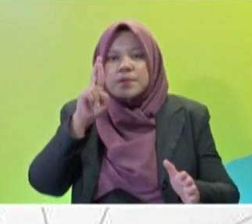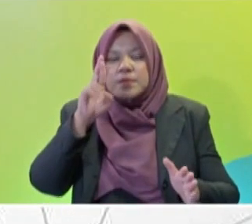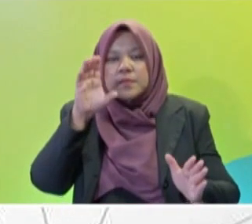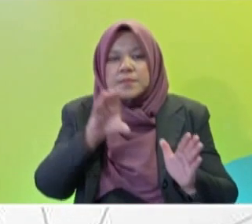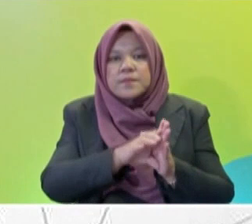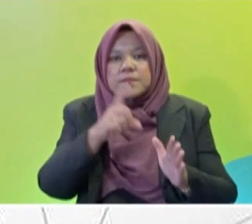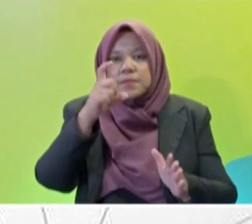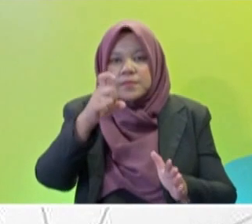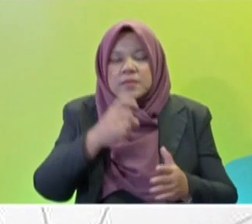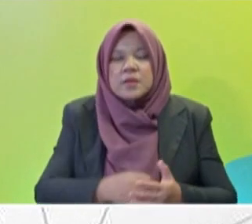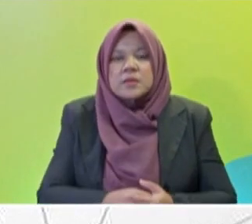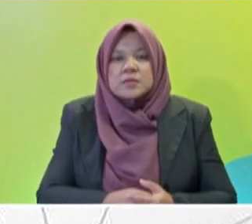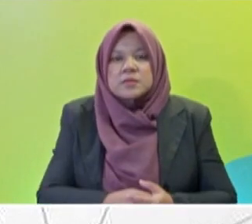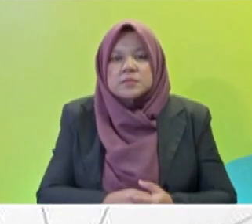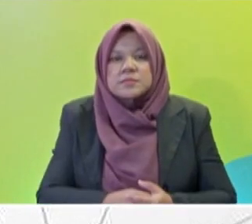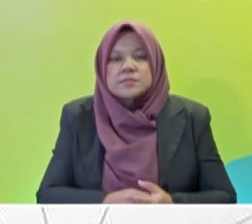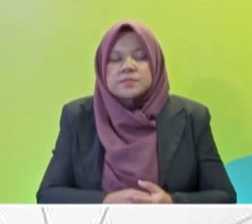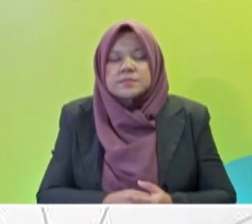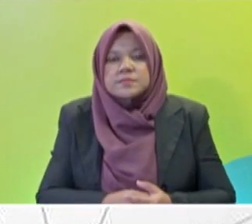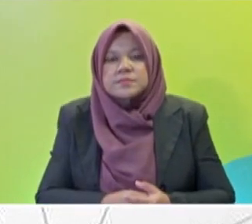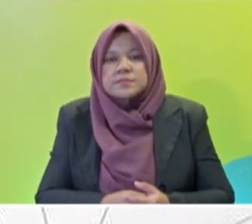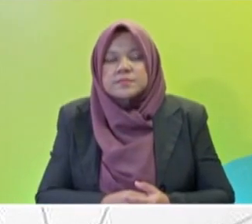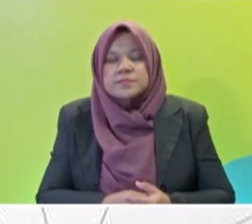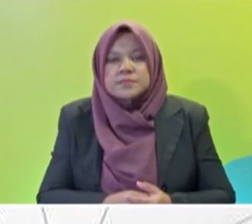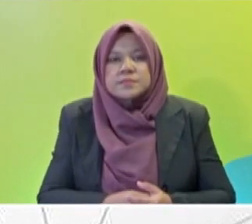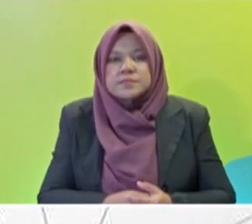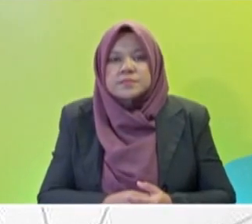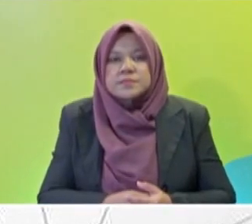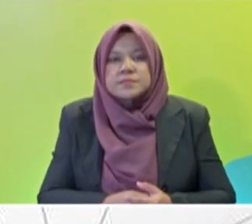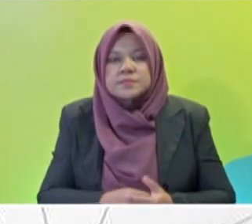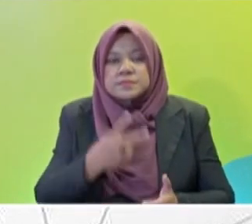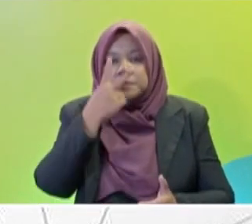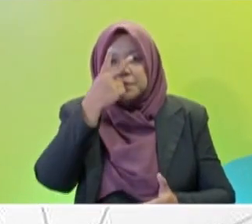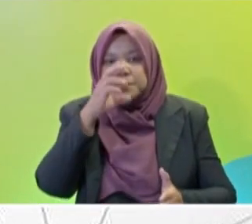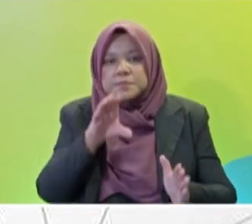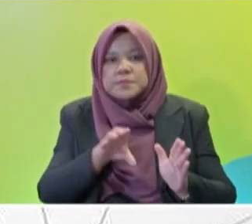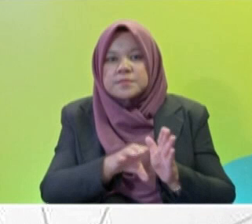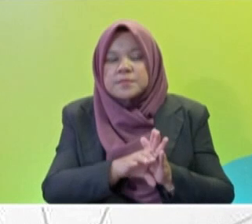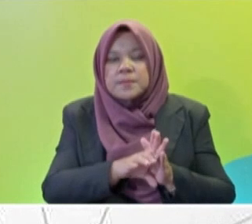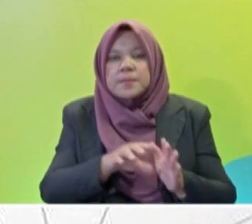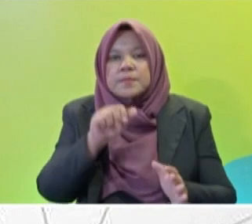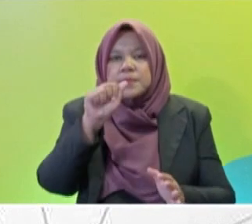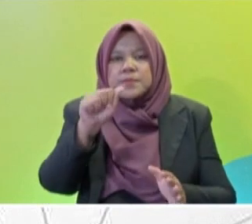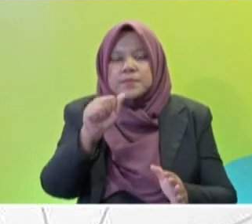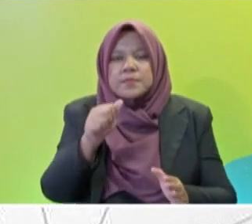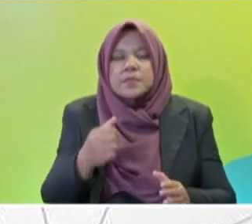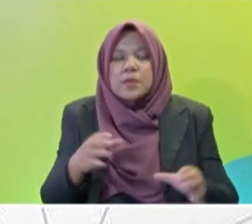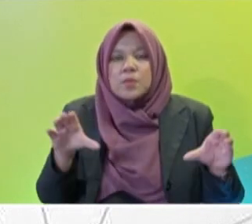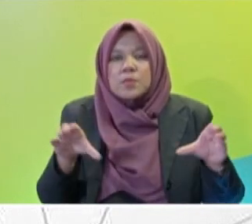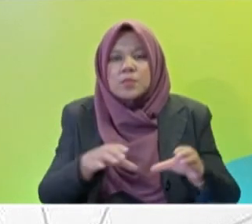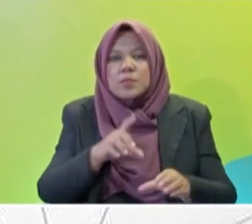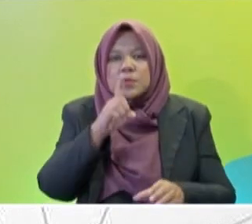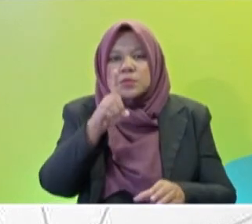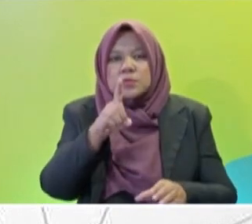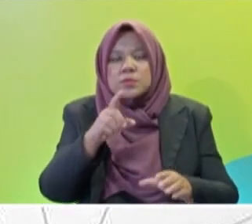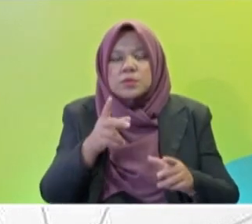dari bentuk grafik Jaga dan cinta itu terumbu karang oke lihat ekspresi tersebut e hasilkanlah karena letak